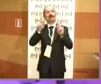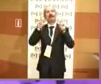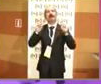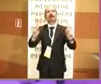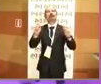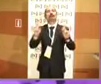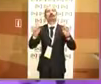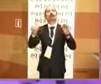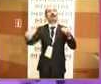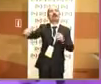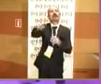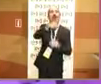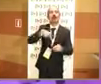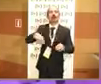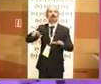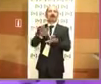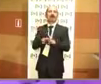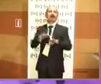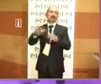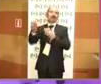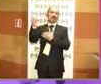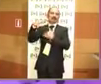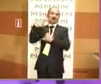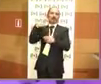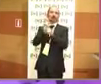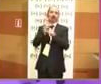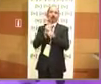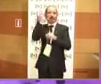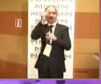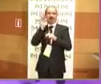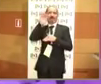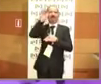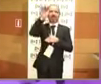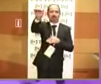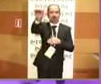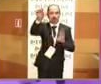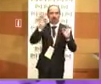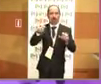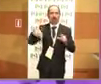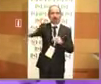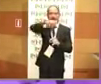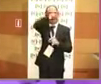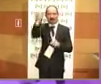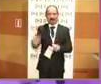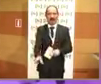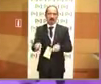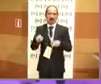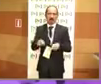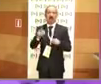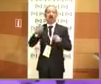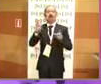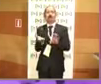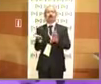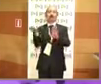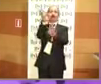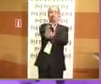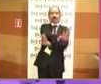natura, perché non siamo ancorati al passato, vogliamo pensare il futuro per questo nostro paese. Voltare